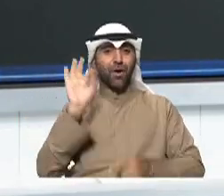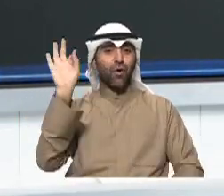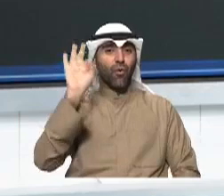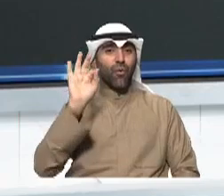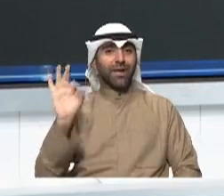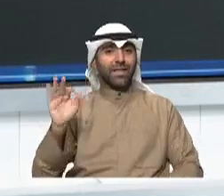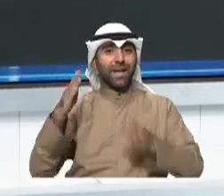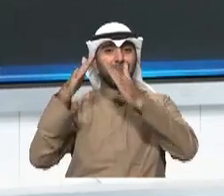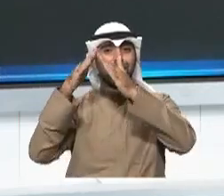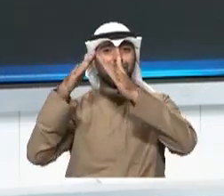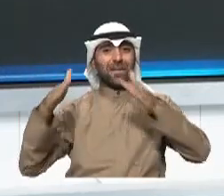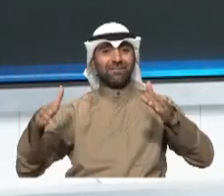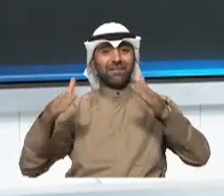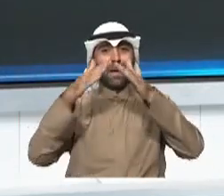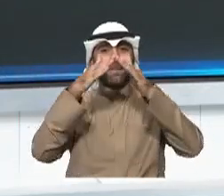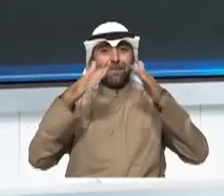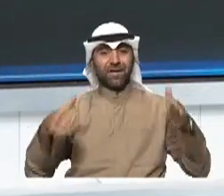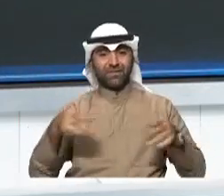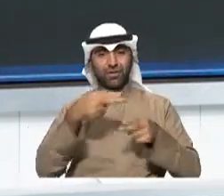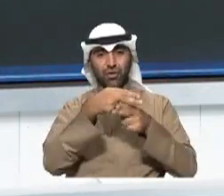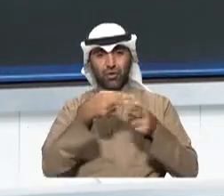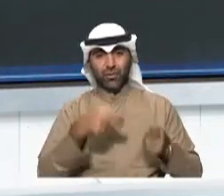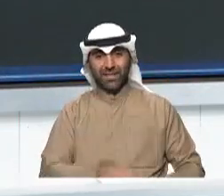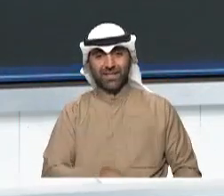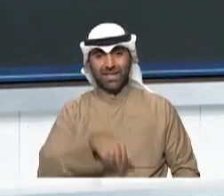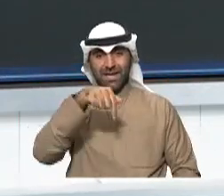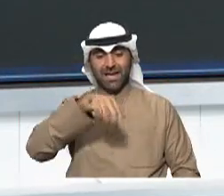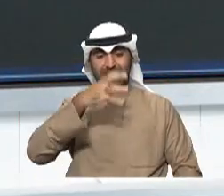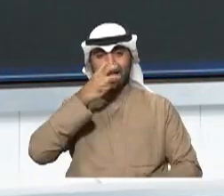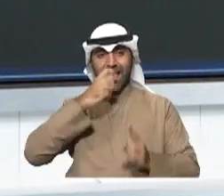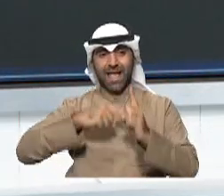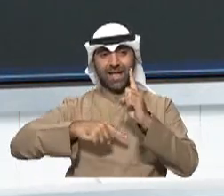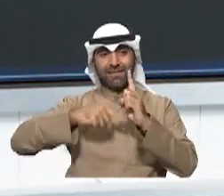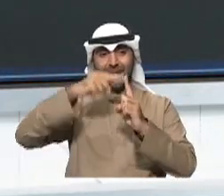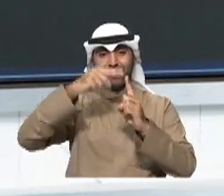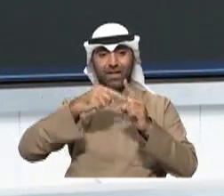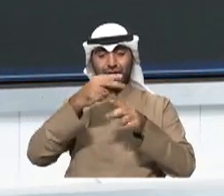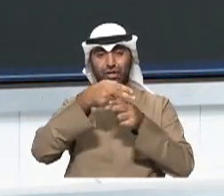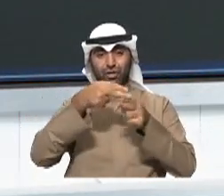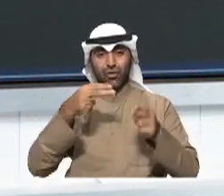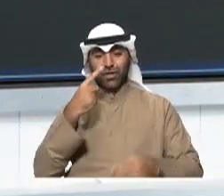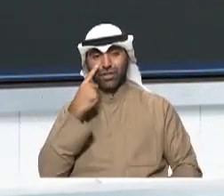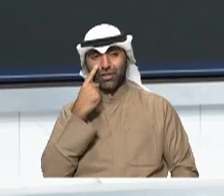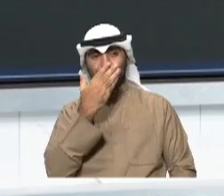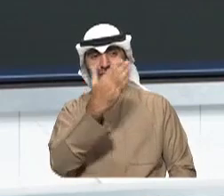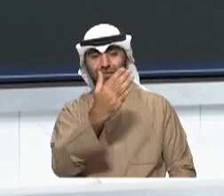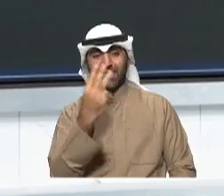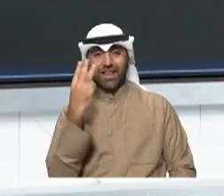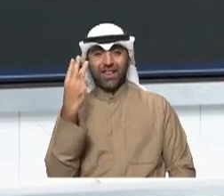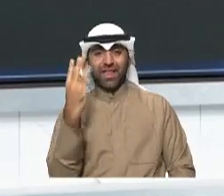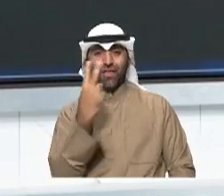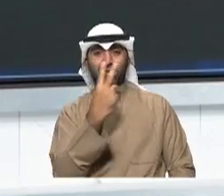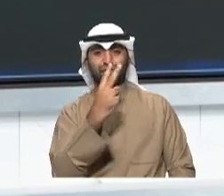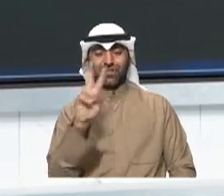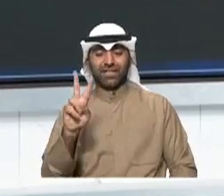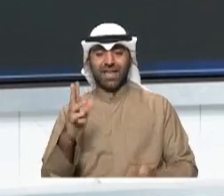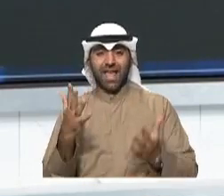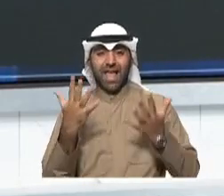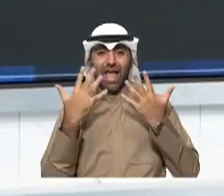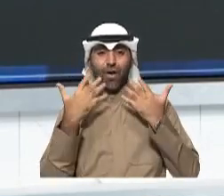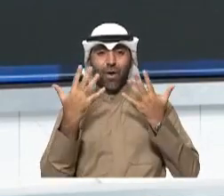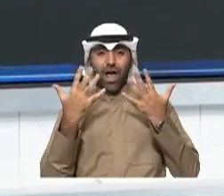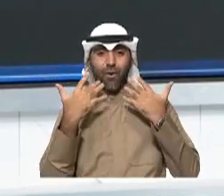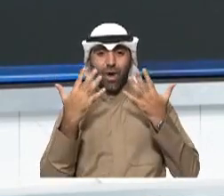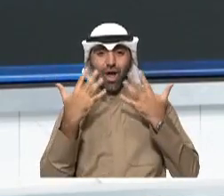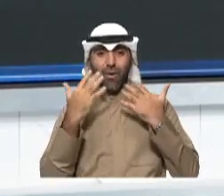من دولة الكويت. أما الآن في منطقة مدينة الكويت وضواحيها، سماء صحو بشكل عام، الرياح متقلبة الاتجاه